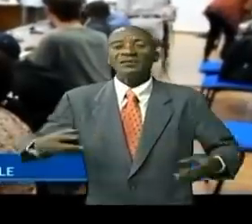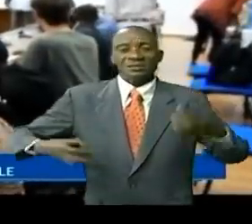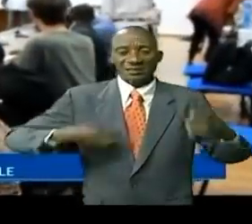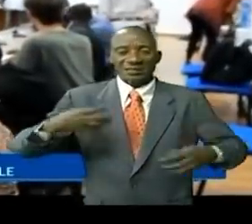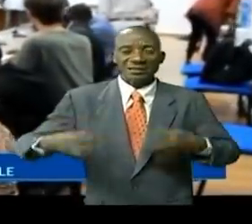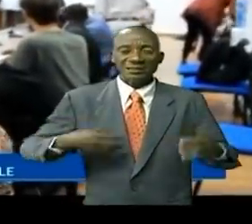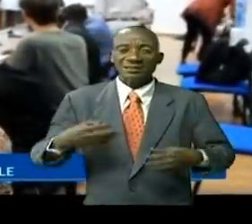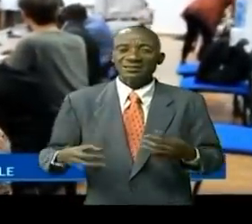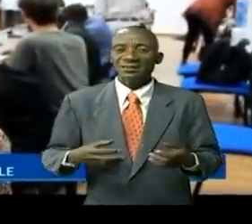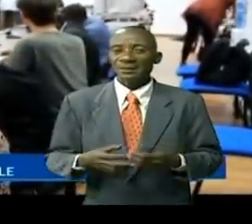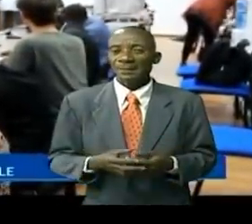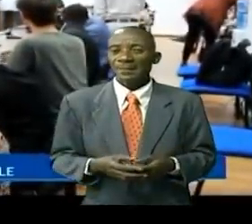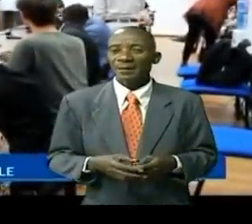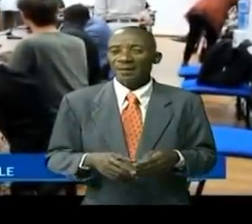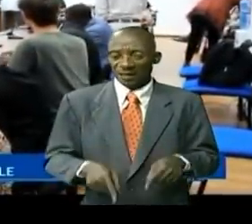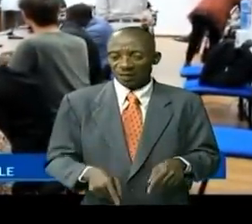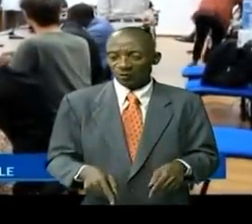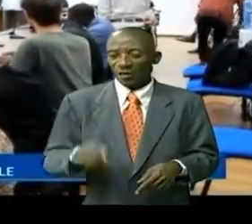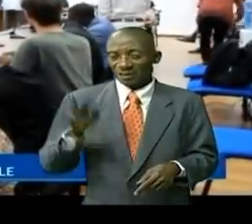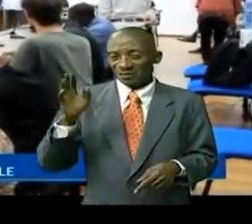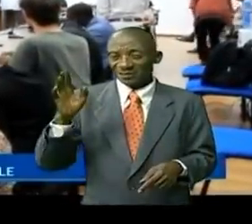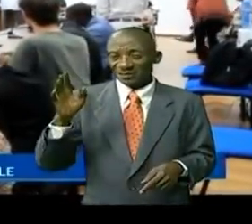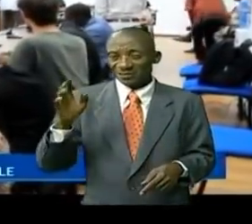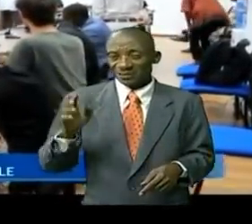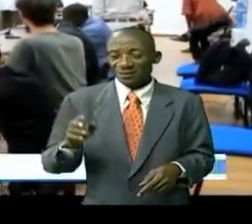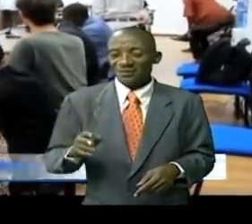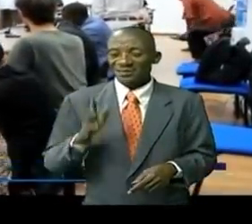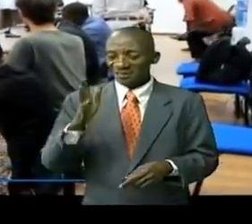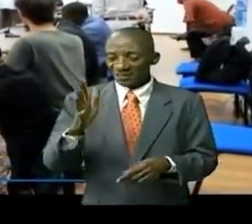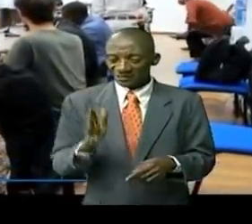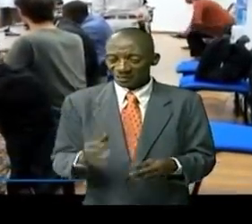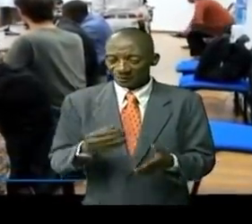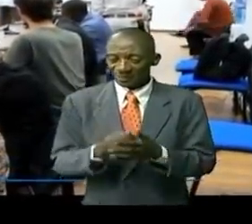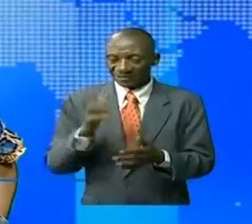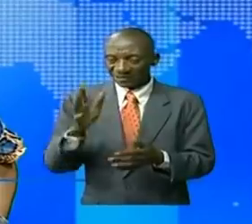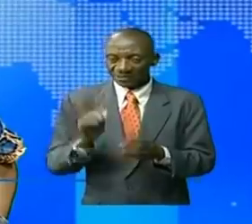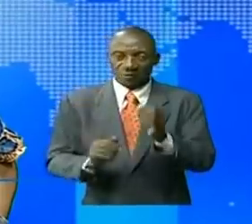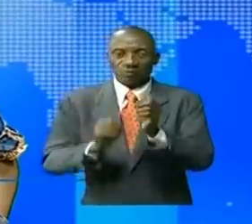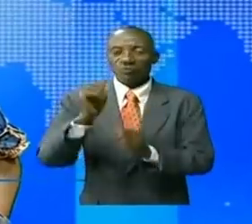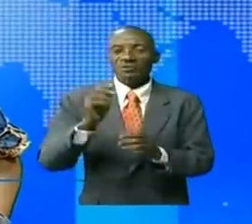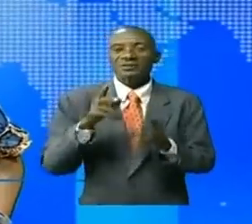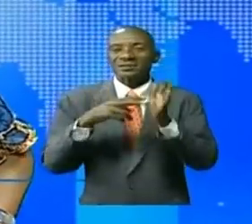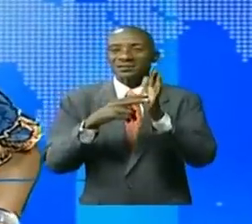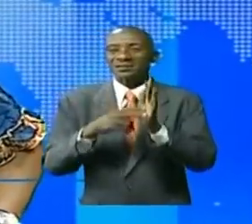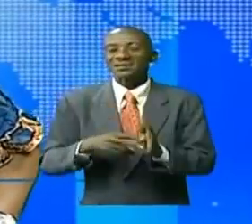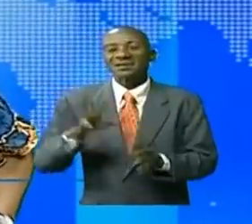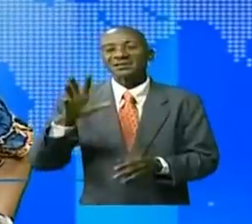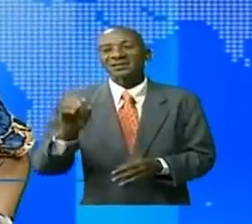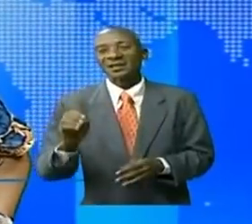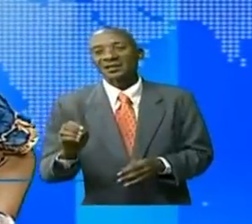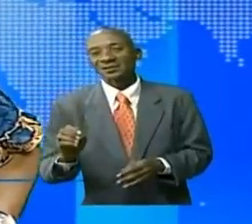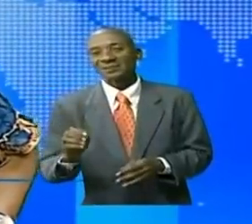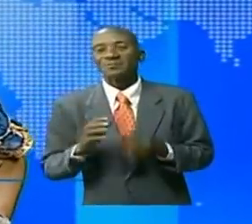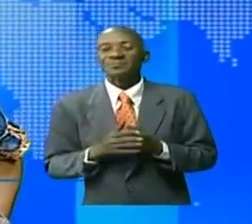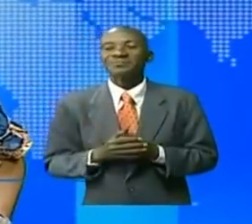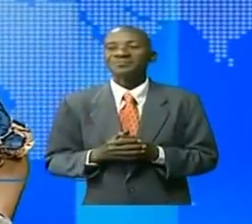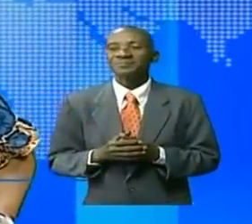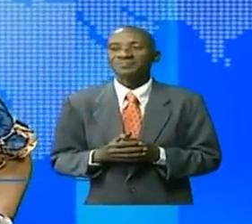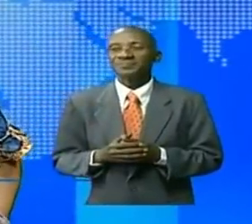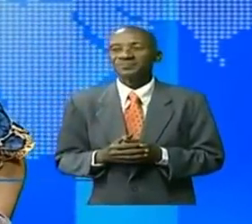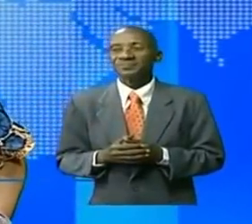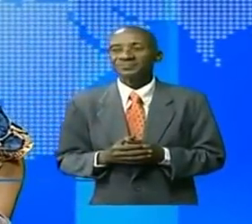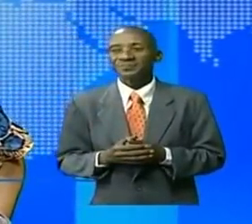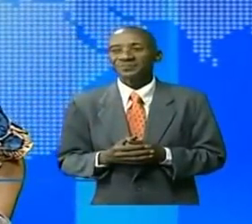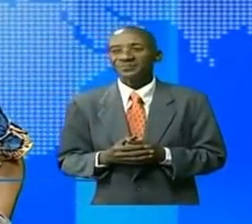Kinshasa, le prix du pain est passé de 500 à 750. Voilà, après avoir servi son Seigneur pendant